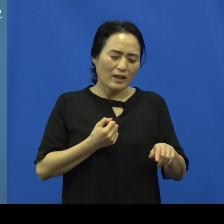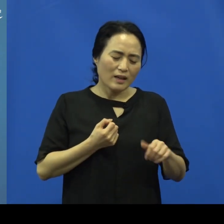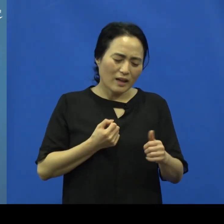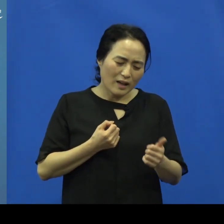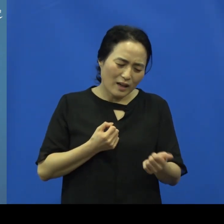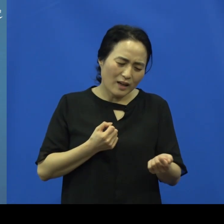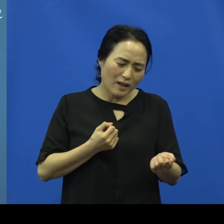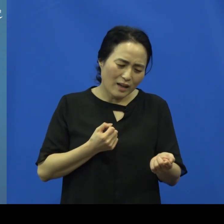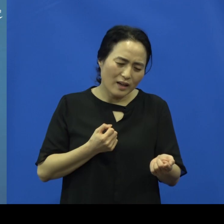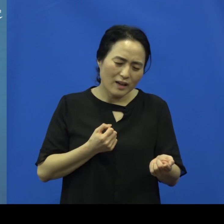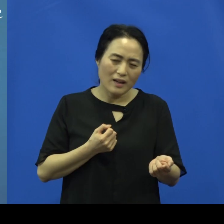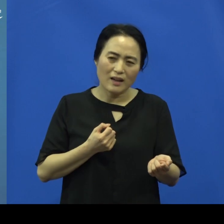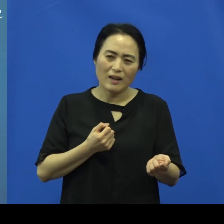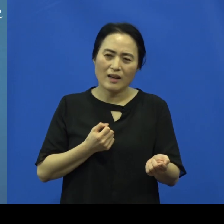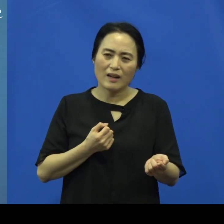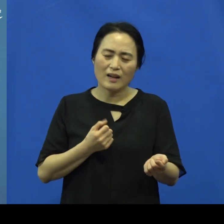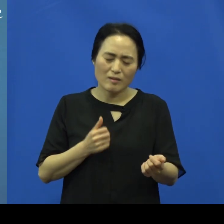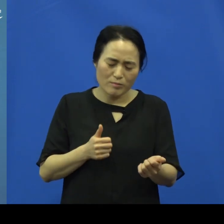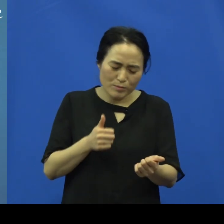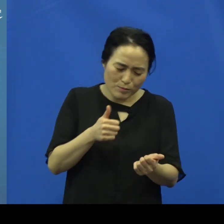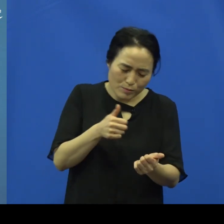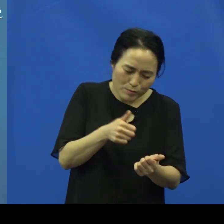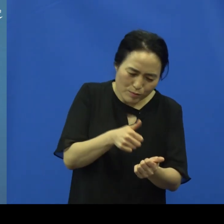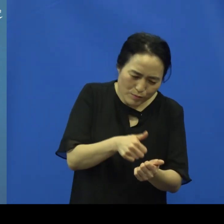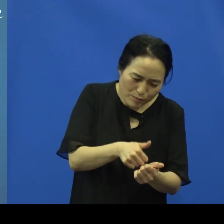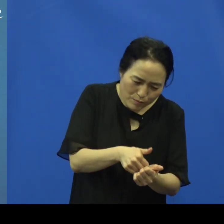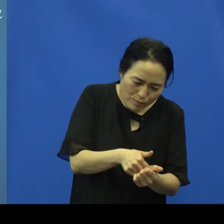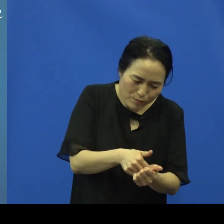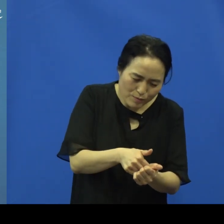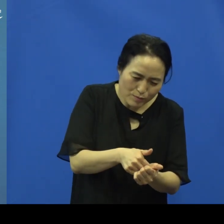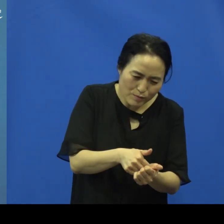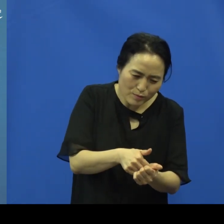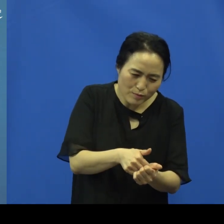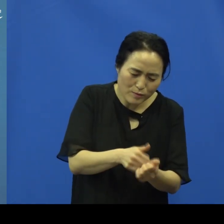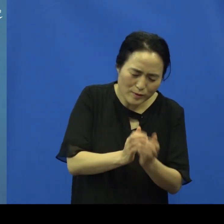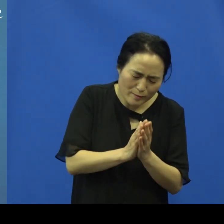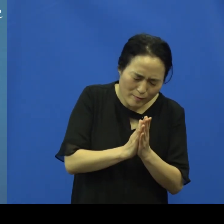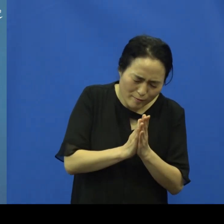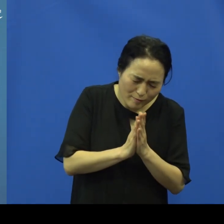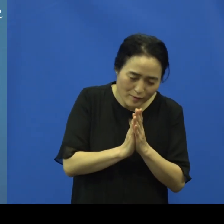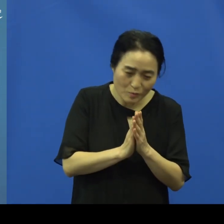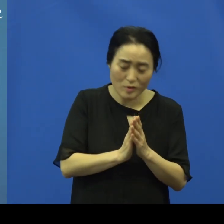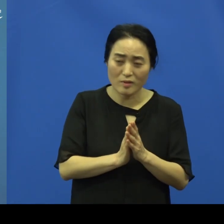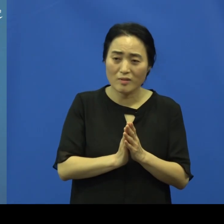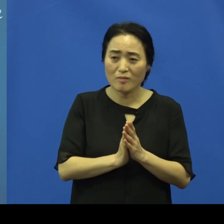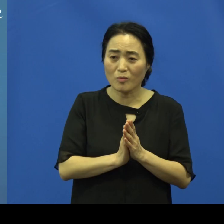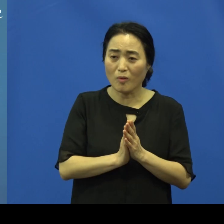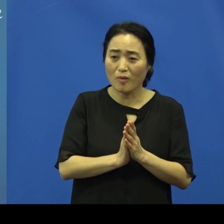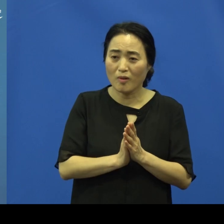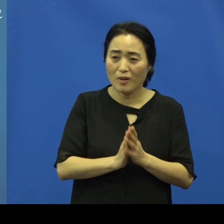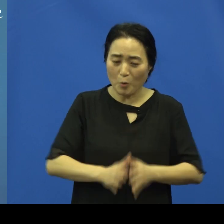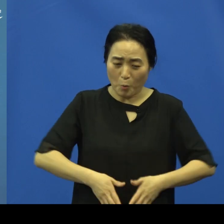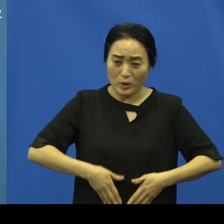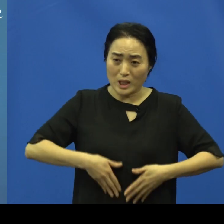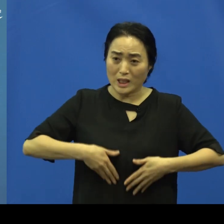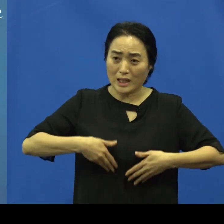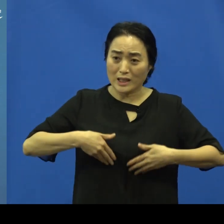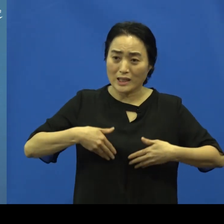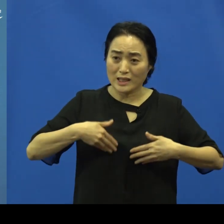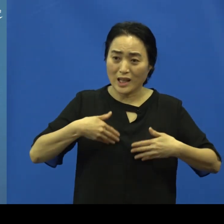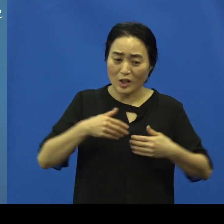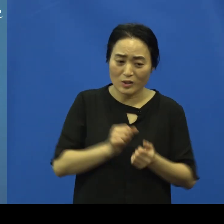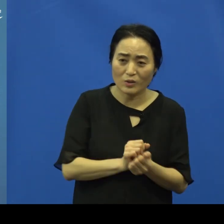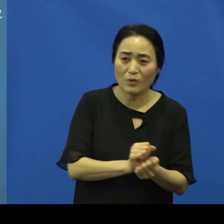아이에게 그 따뜻해졌다는 거죠. 그 엘리사의 온기가 그 아이에게